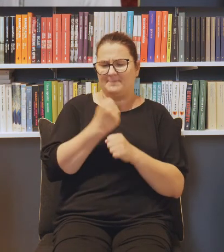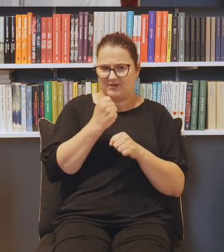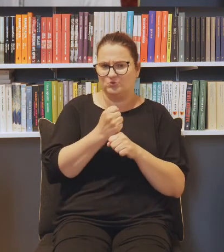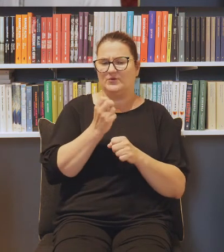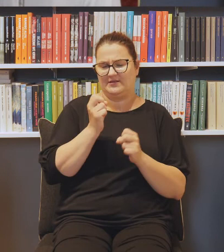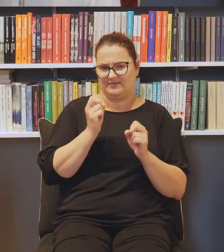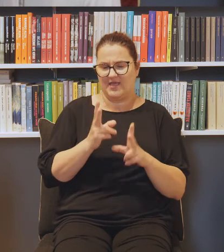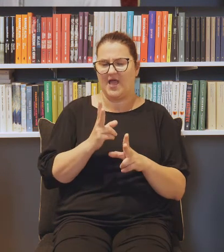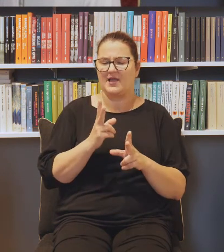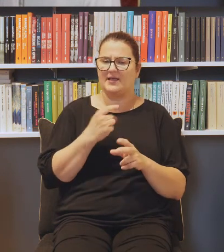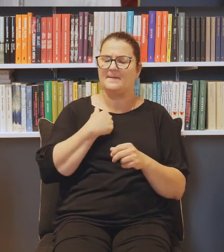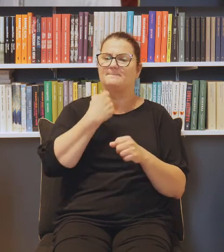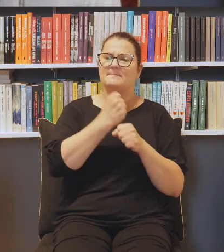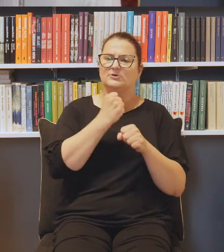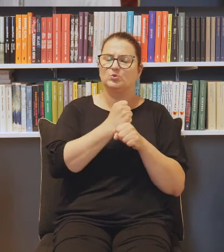też w takim